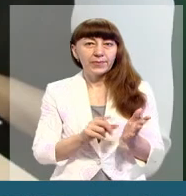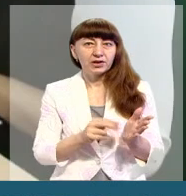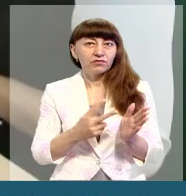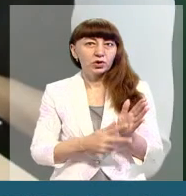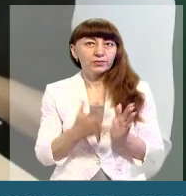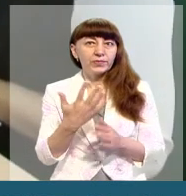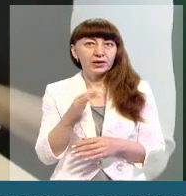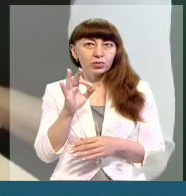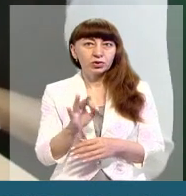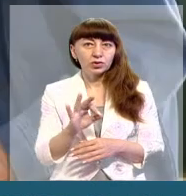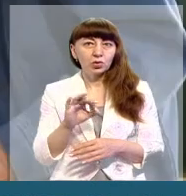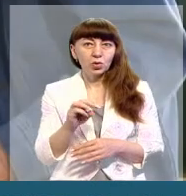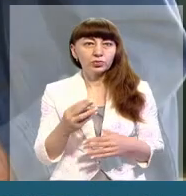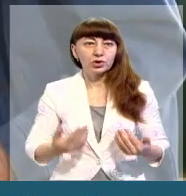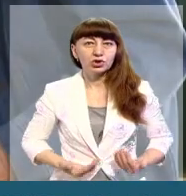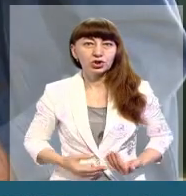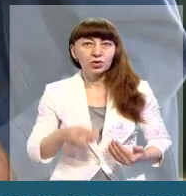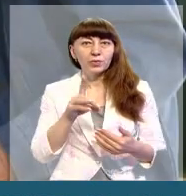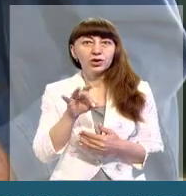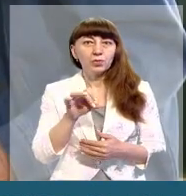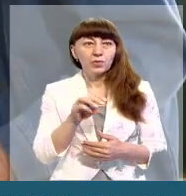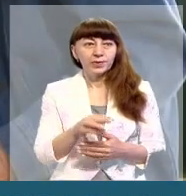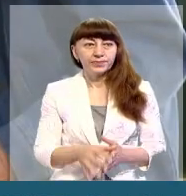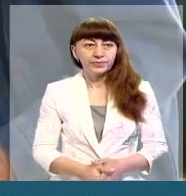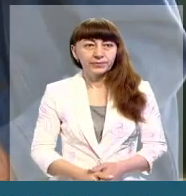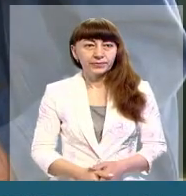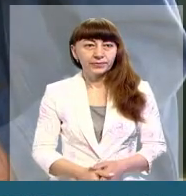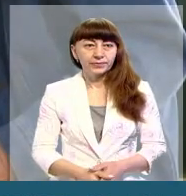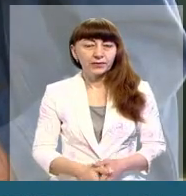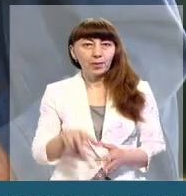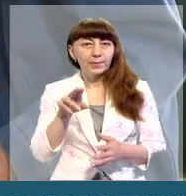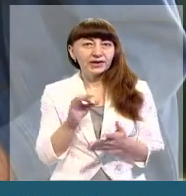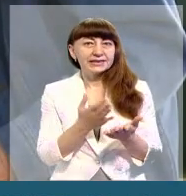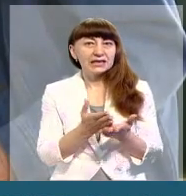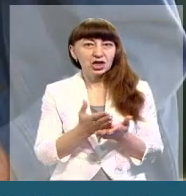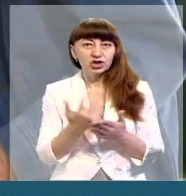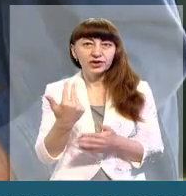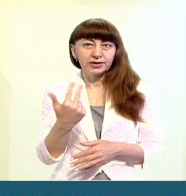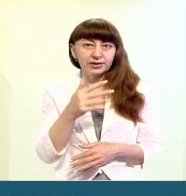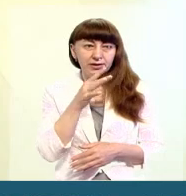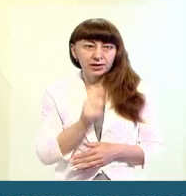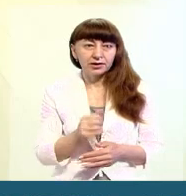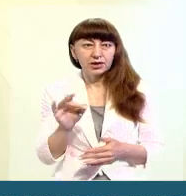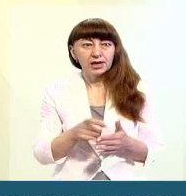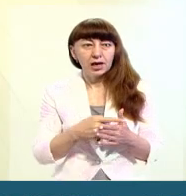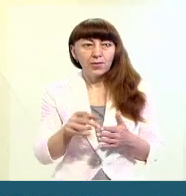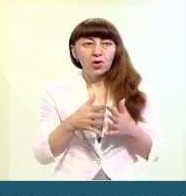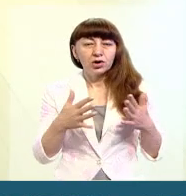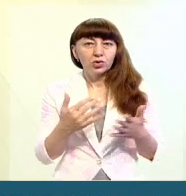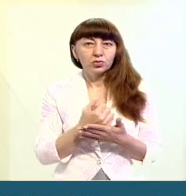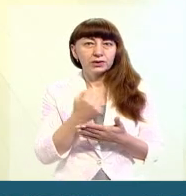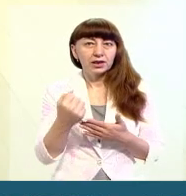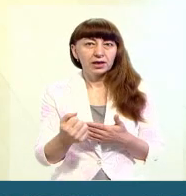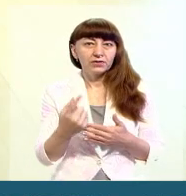күнкөріс деңгейінің 85%-ын құрайды. Еңбек өтілі 30 жыл немесе одан көп болса, күнкөріс деңгейінің ең төменгі мөлшерінде